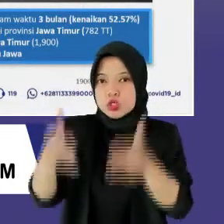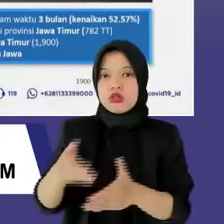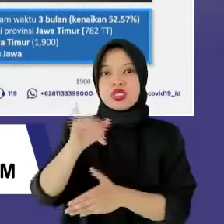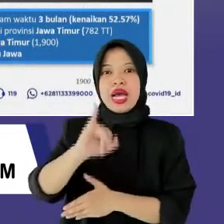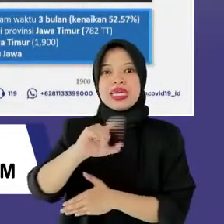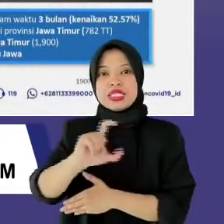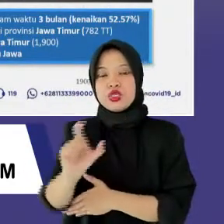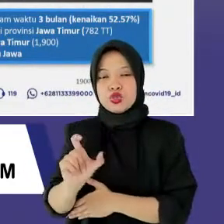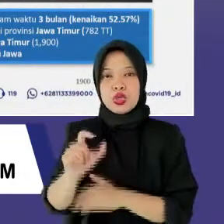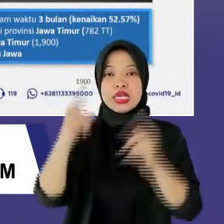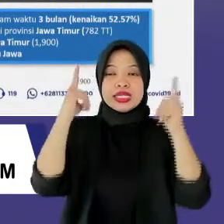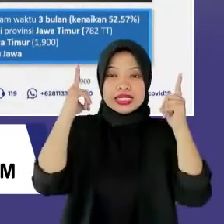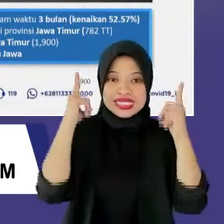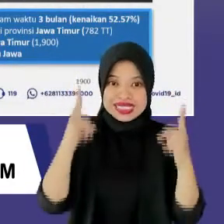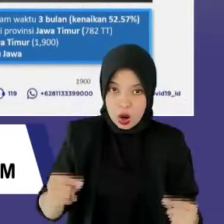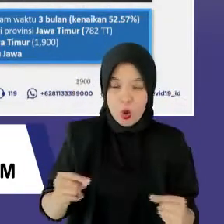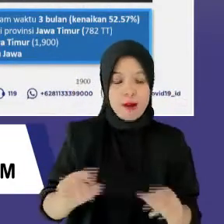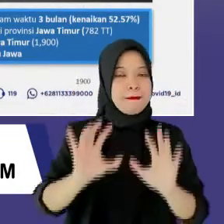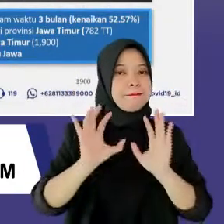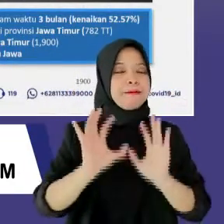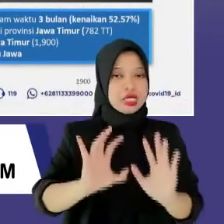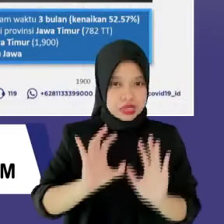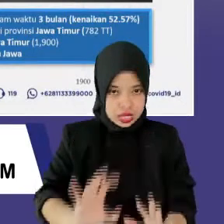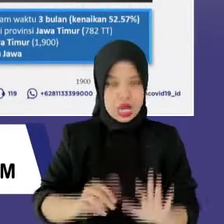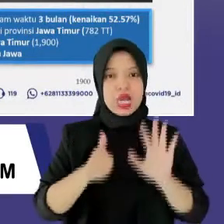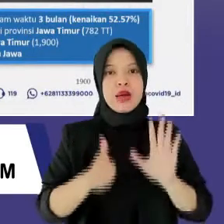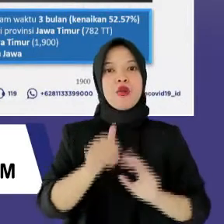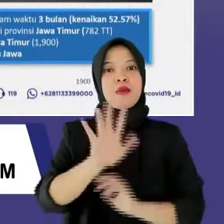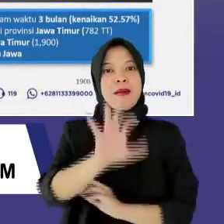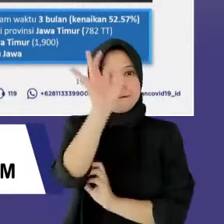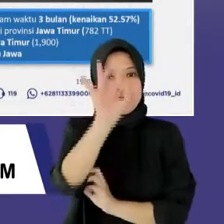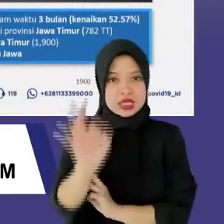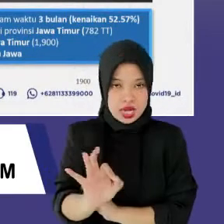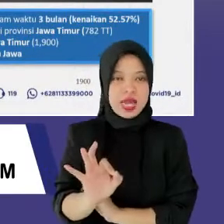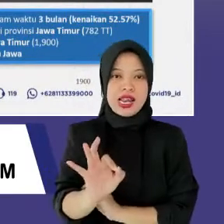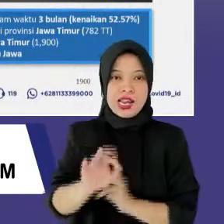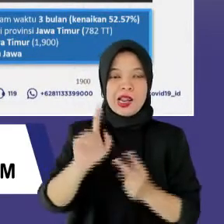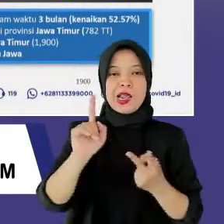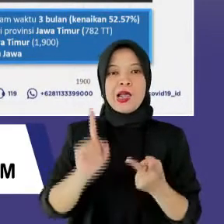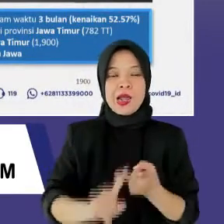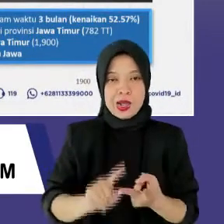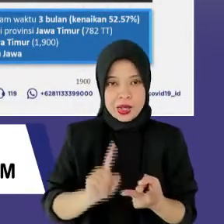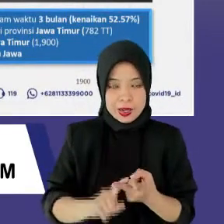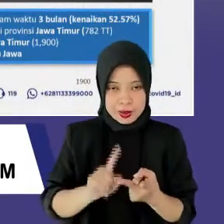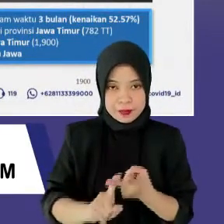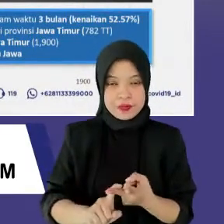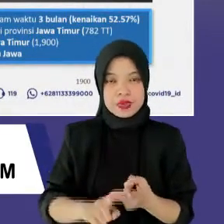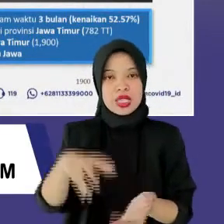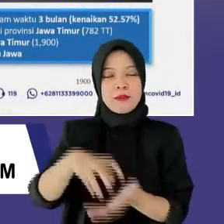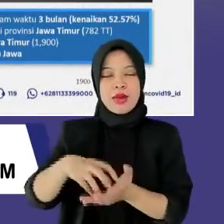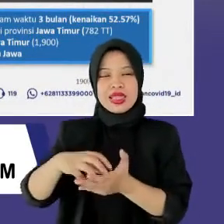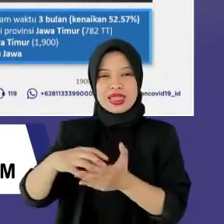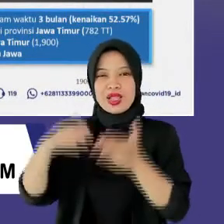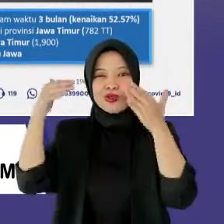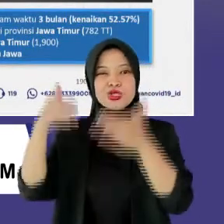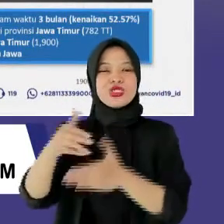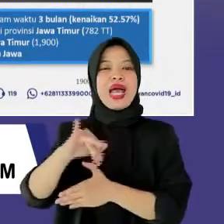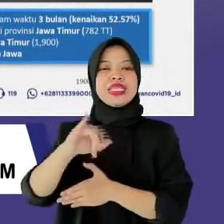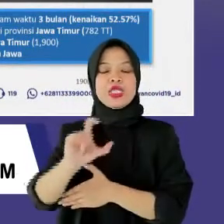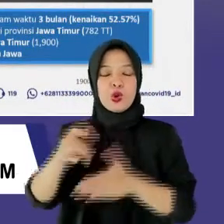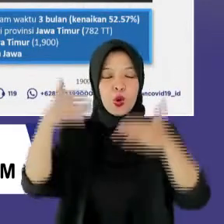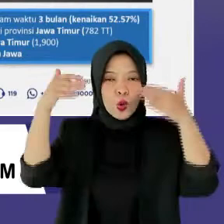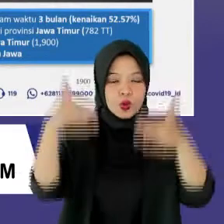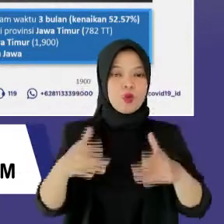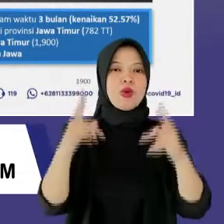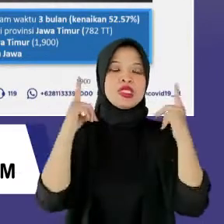ICU-nya, Jawa tetap, Pulau Jawa tetap paling dominan, 65% gitu ya. Tempat tidur intensif ini memang adanya di